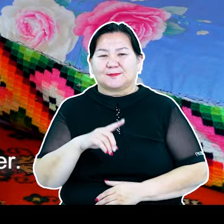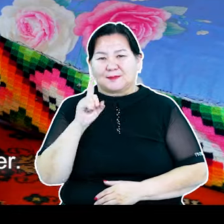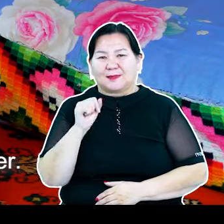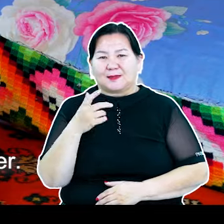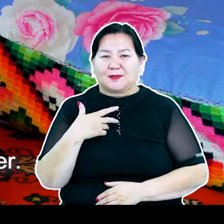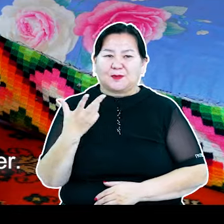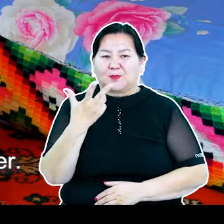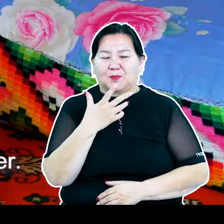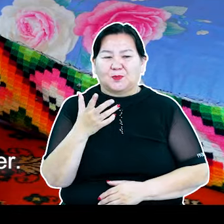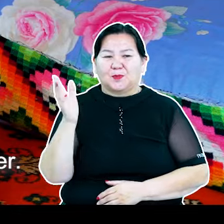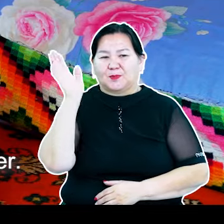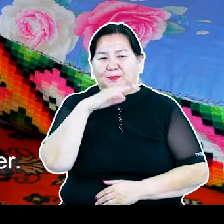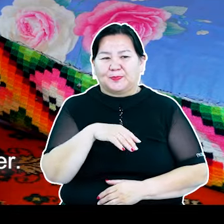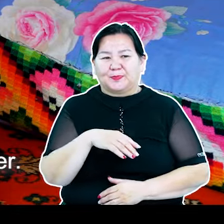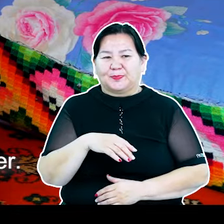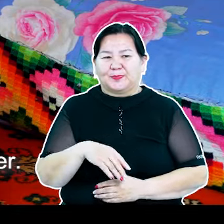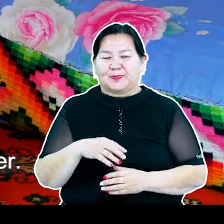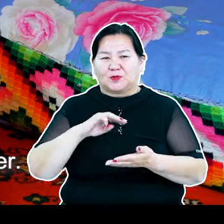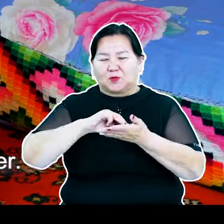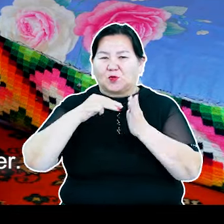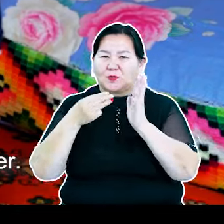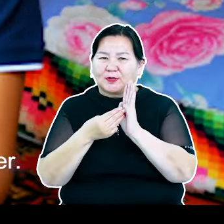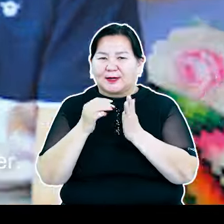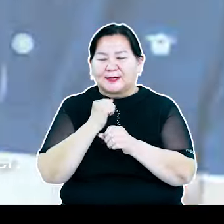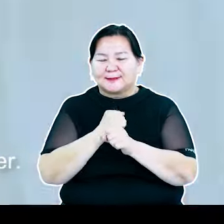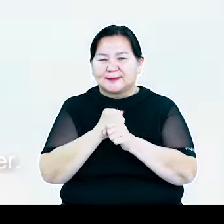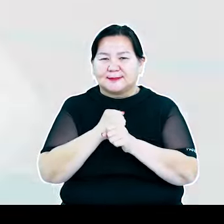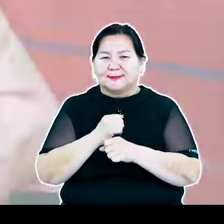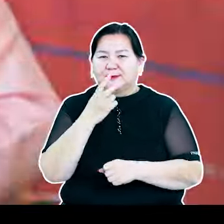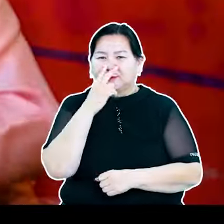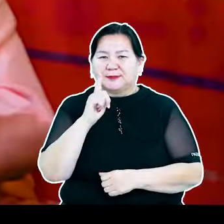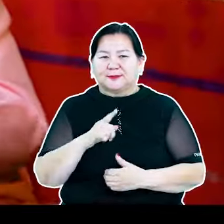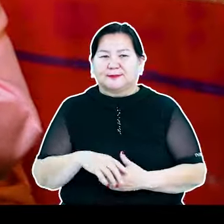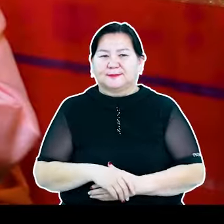За тэгвэл татмын ажиллах хийх ажлынхаа төлөвлөгөө гаргацгаая.